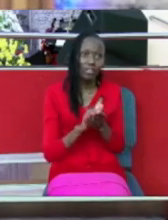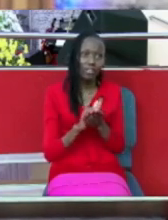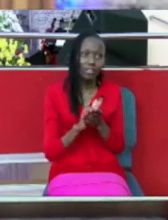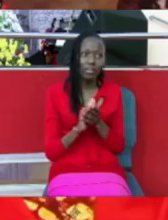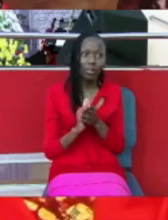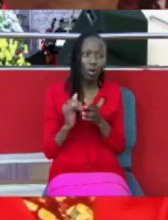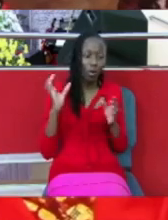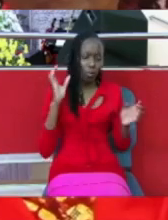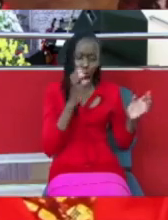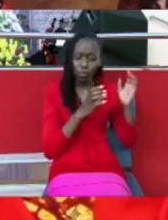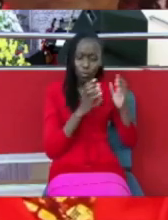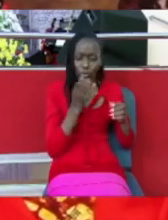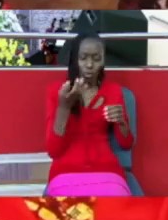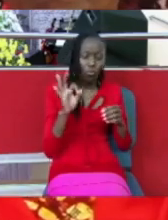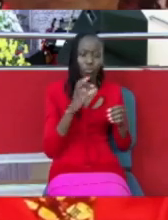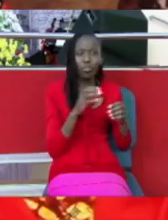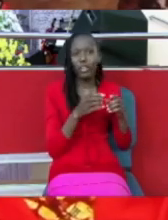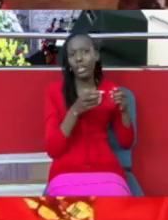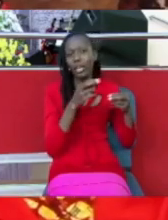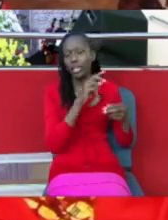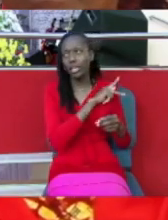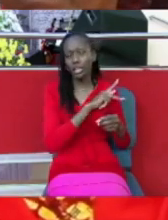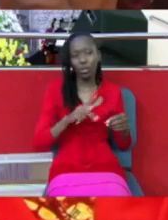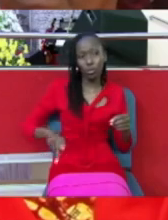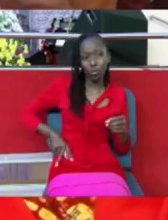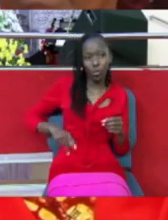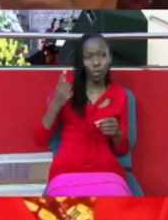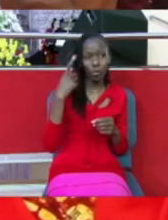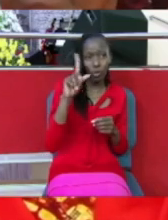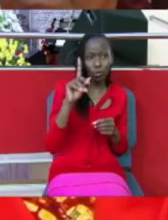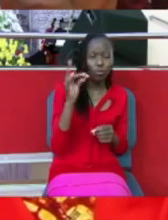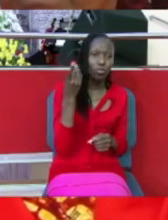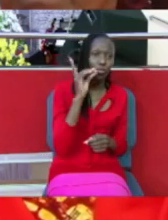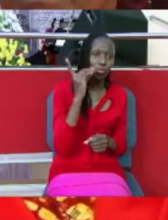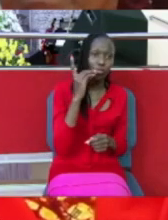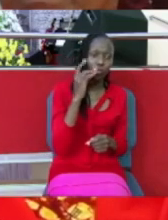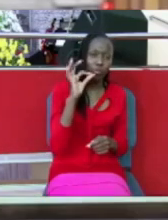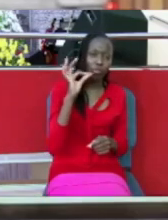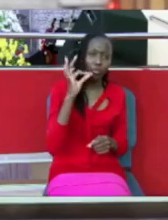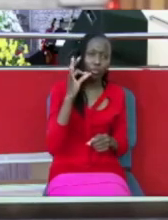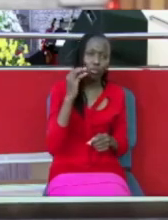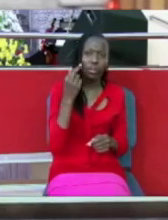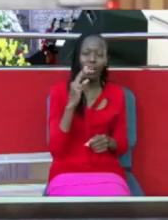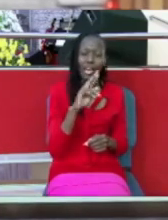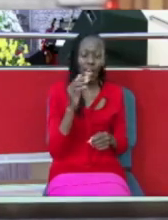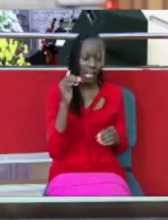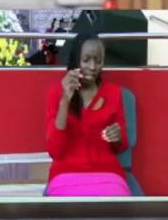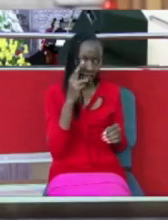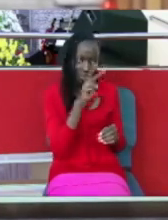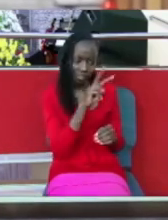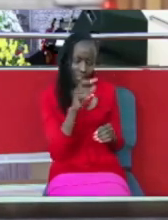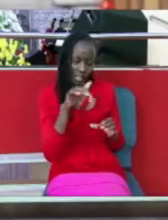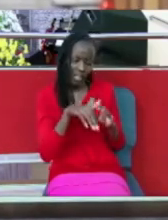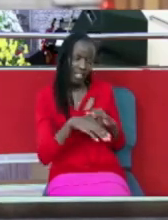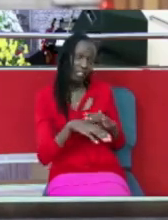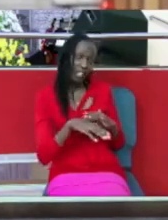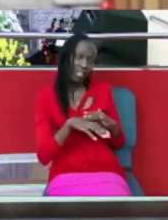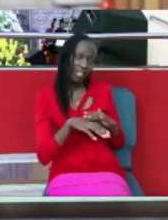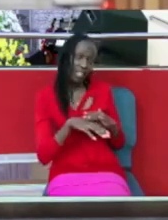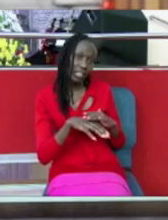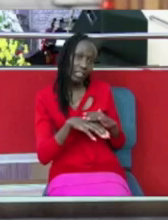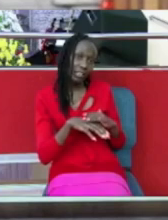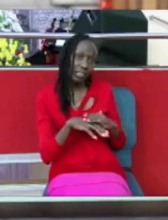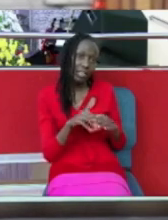ndio hali ya siri ya ufalme wa Mungu. Because fruits are seen outside. Ni kwa sababu matunda huonekana kwa nje. And I've just said that it